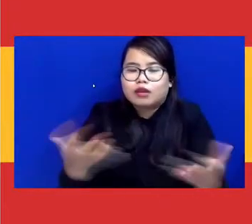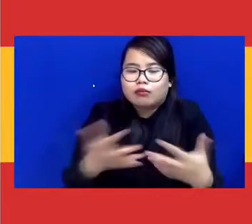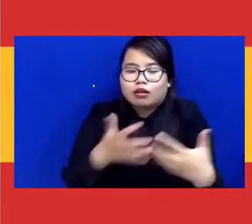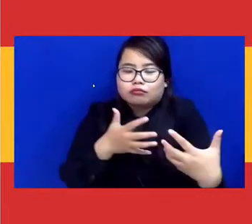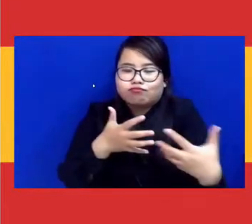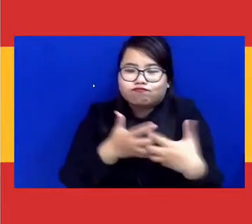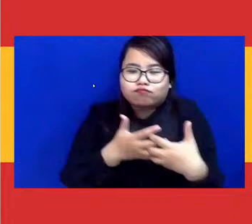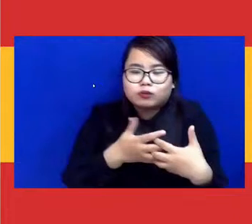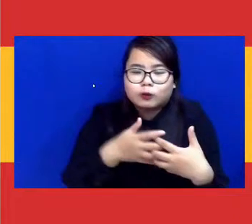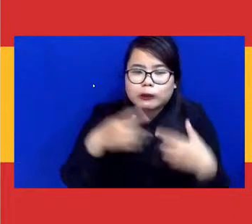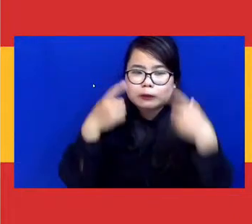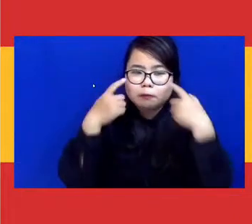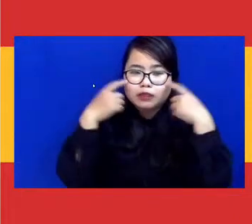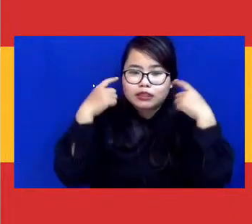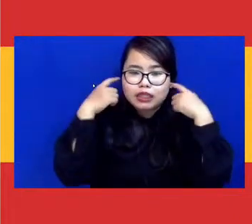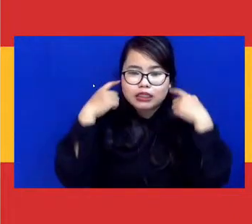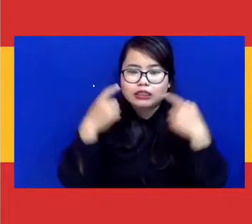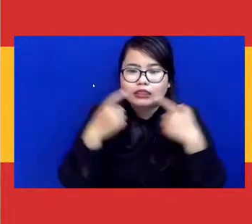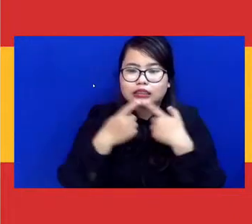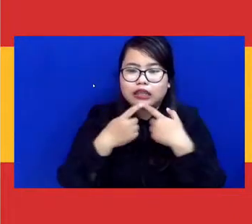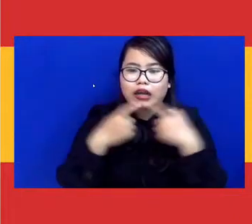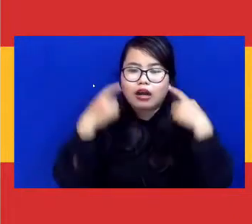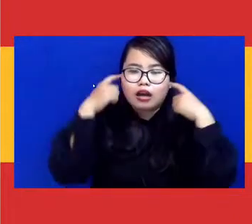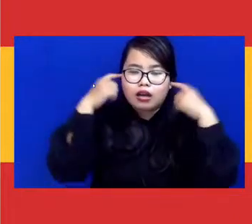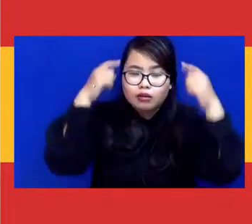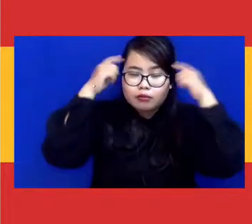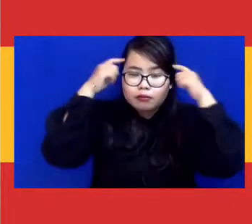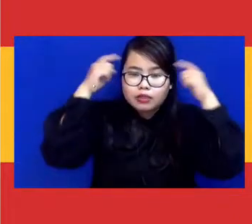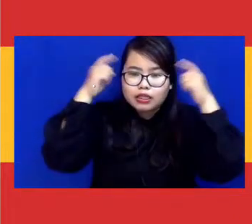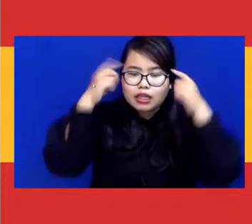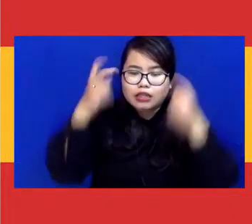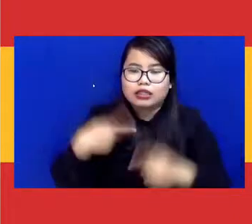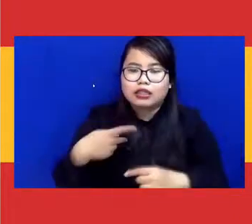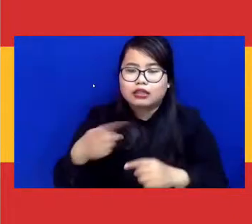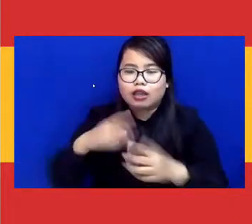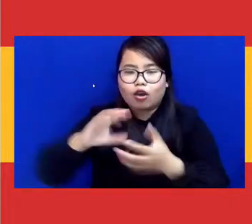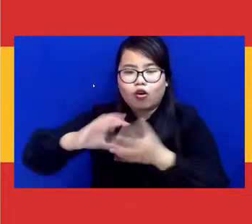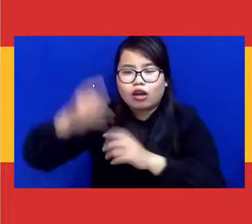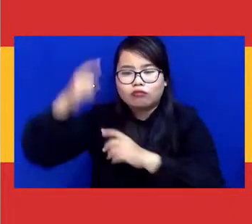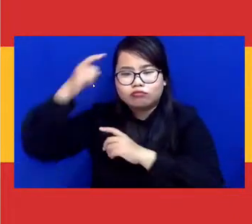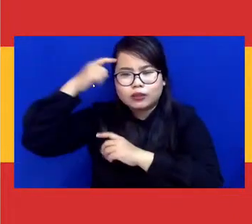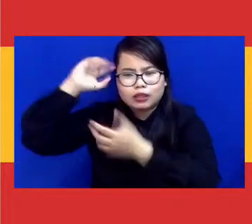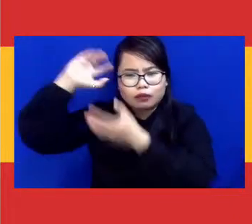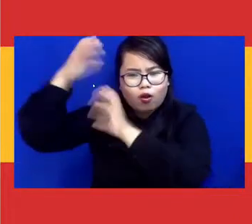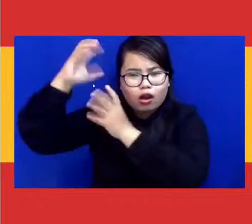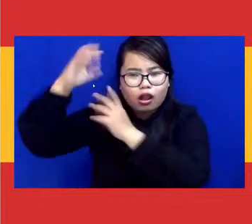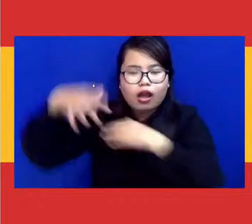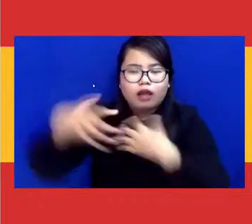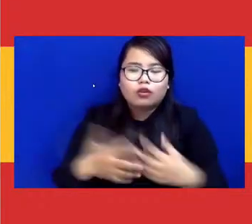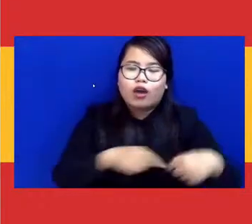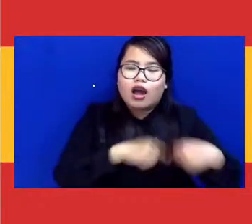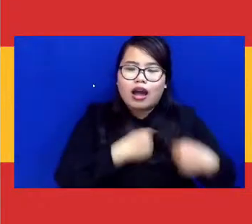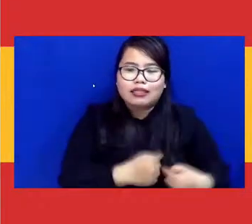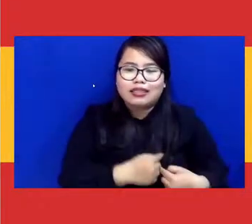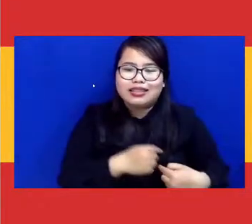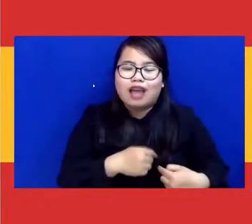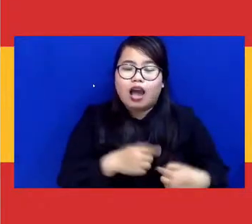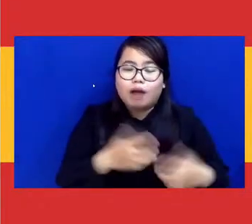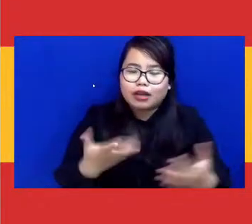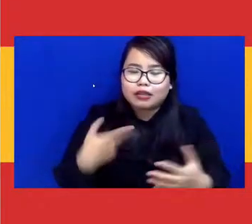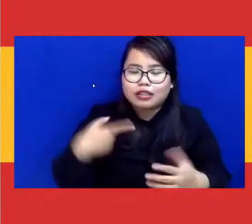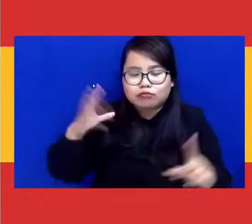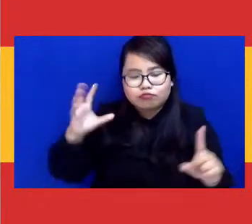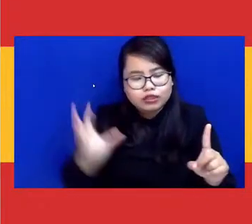pancasila, pola pikir kita, pola pikir kita, hati kita, maka pikir kita bisa mencapai apa yang